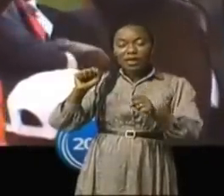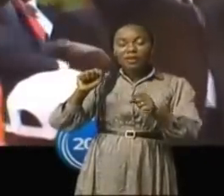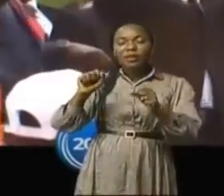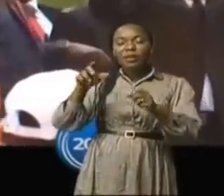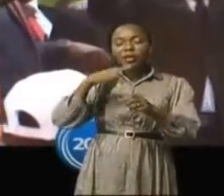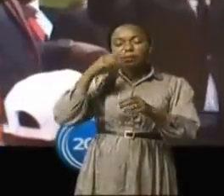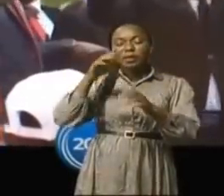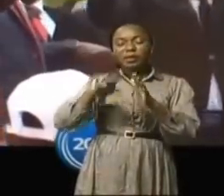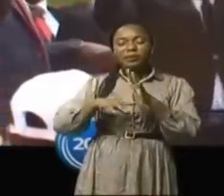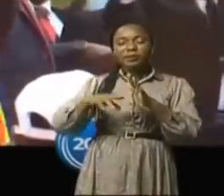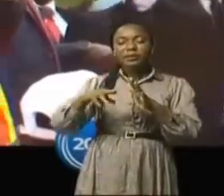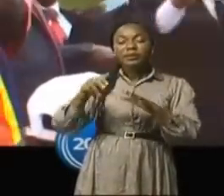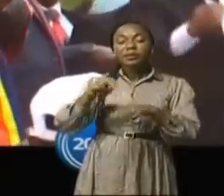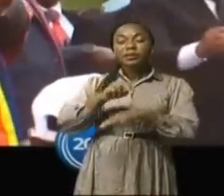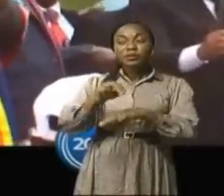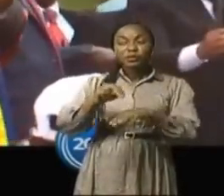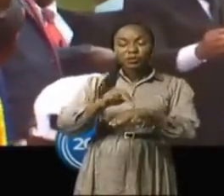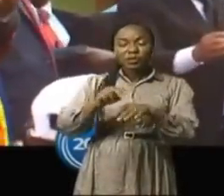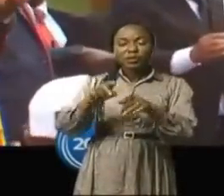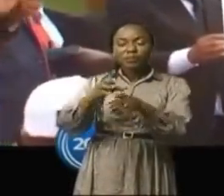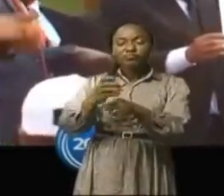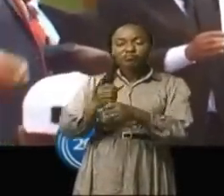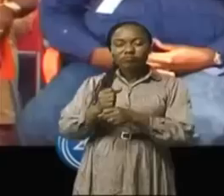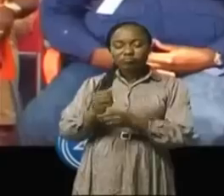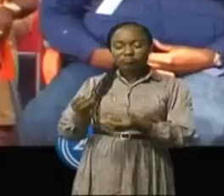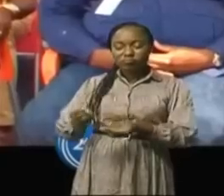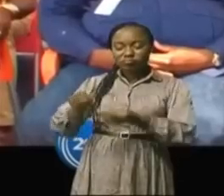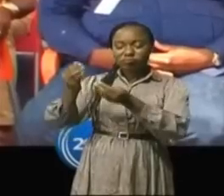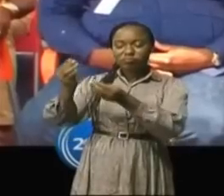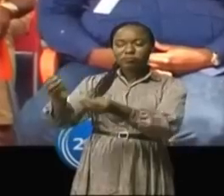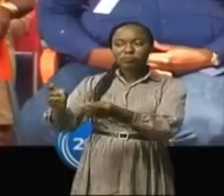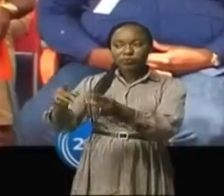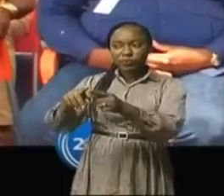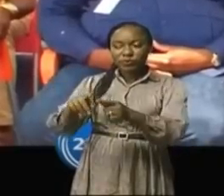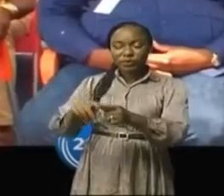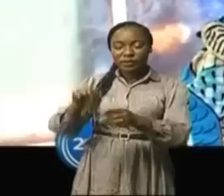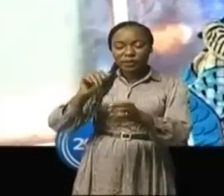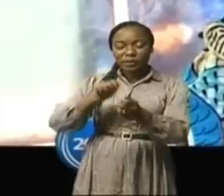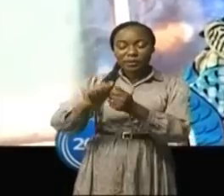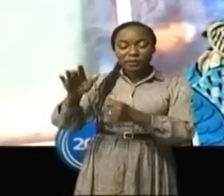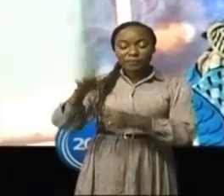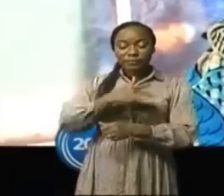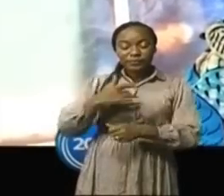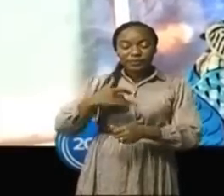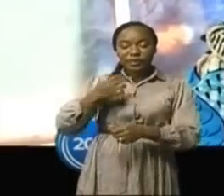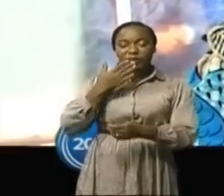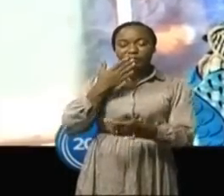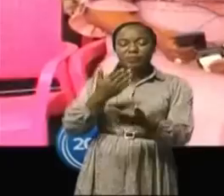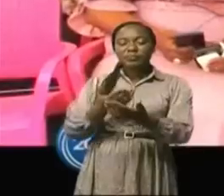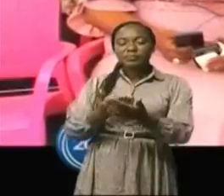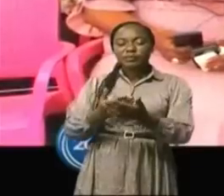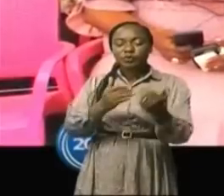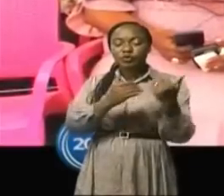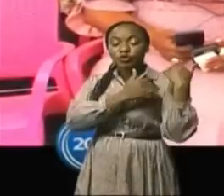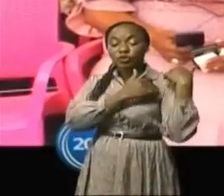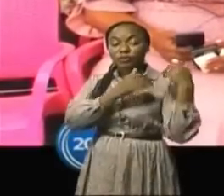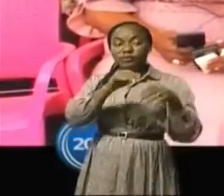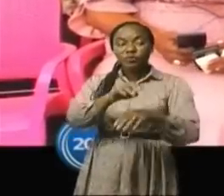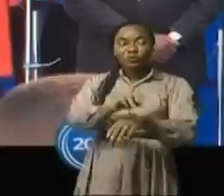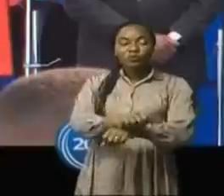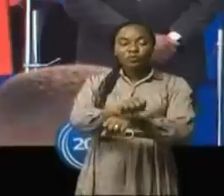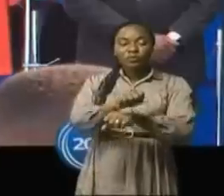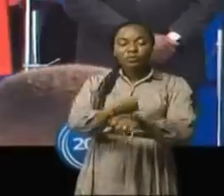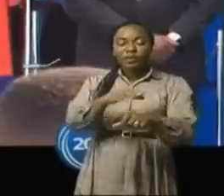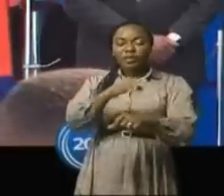réceptionné un diplôme d'honneur remis au président de la République, a en son nom remercié les chefs traditionnels et la famille